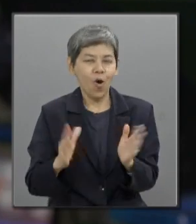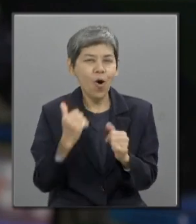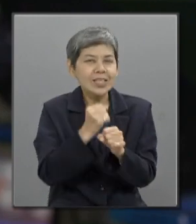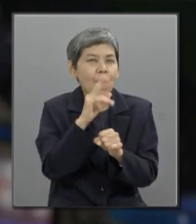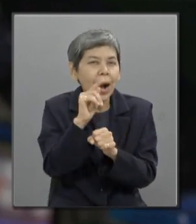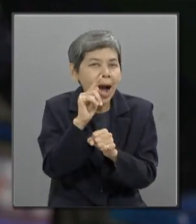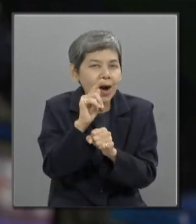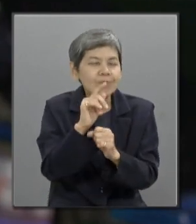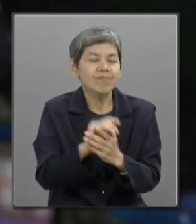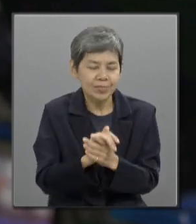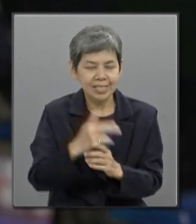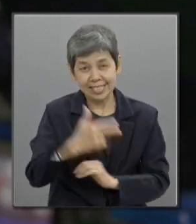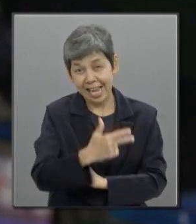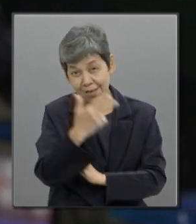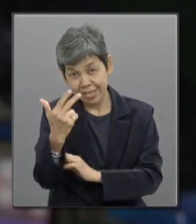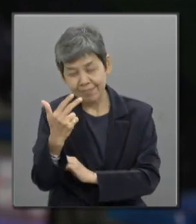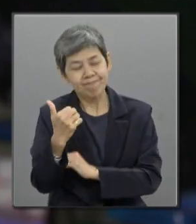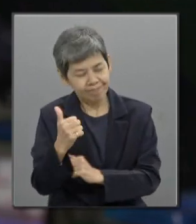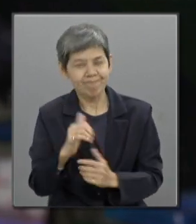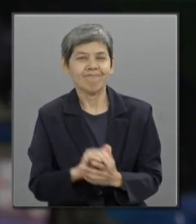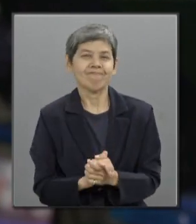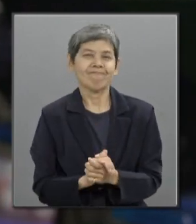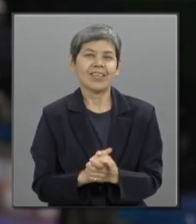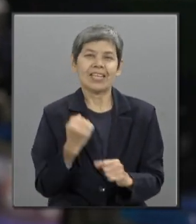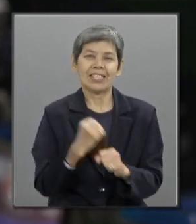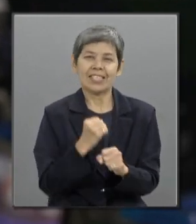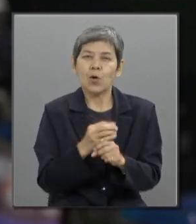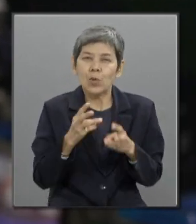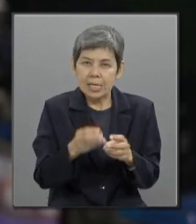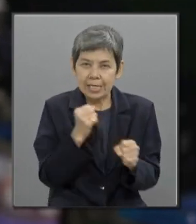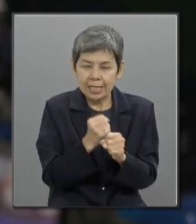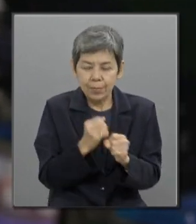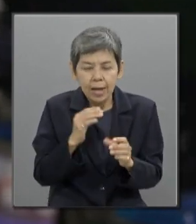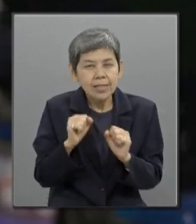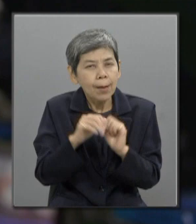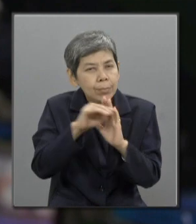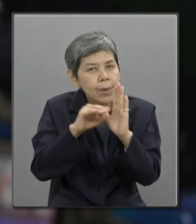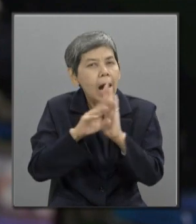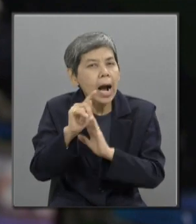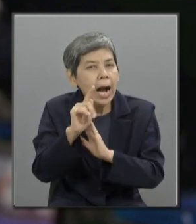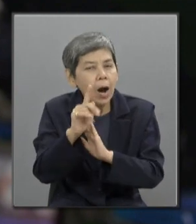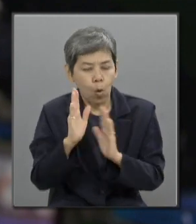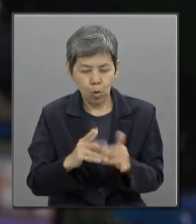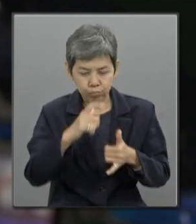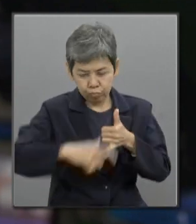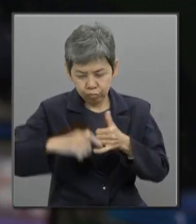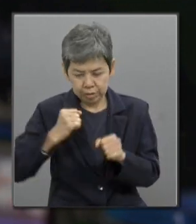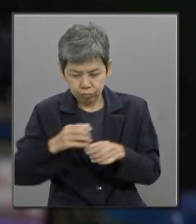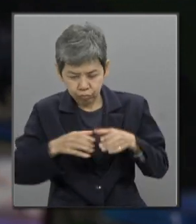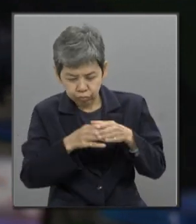วก็สำนักข่าวไทย PBS อย่างยิ่งก็คือการนำกระบวนการการทำข่าวของ